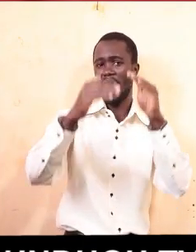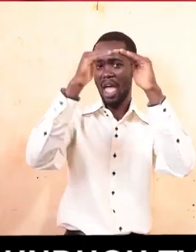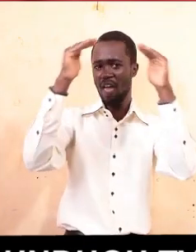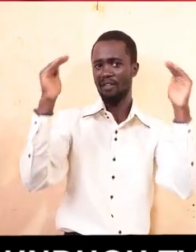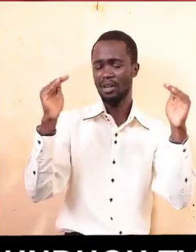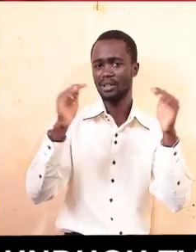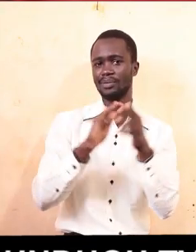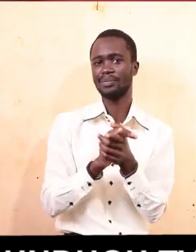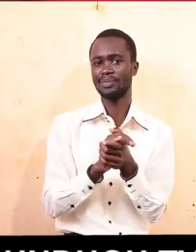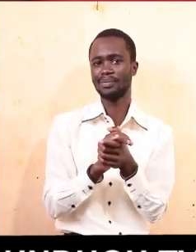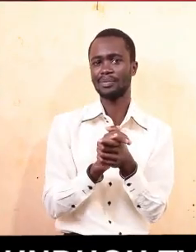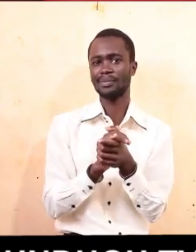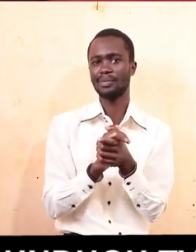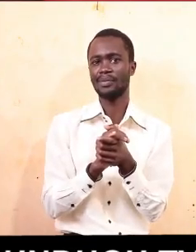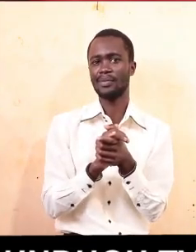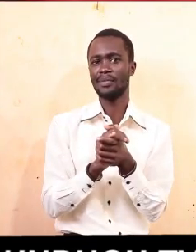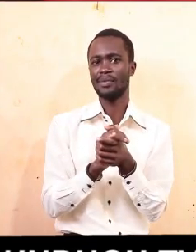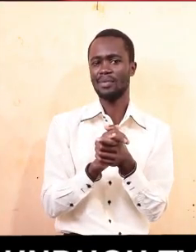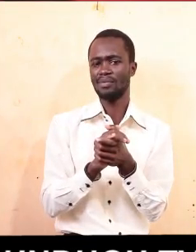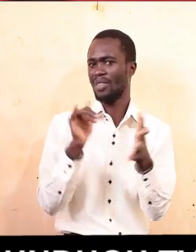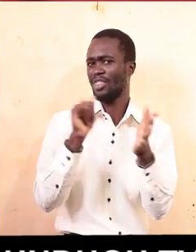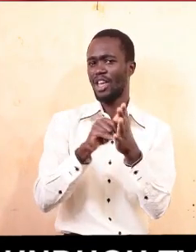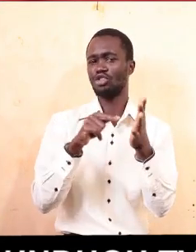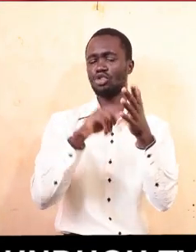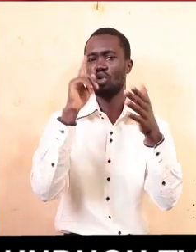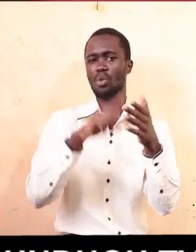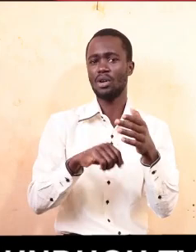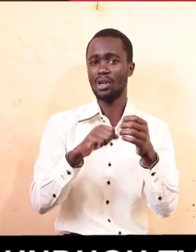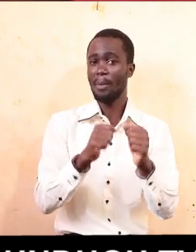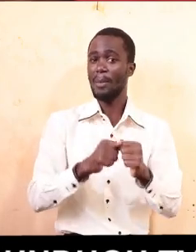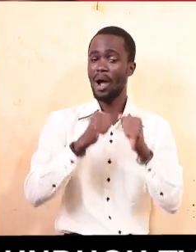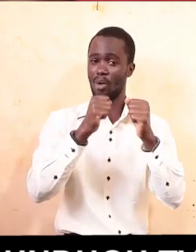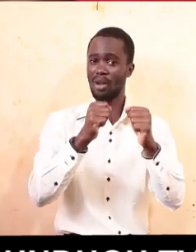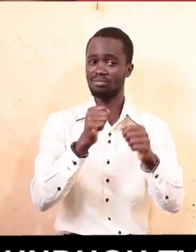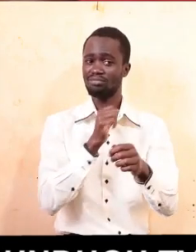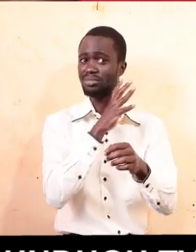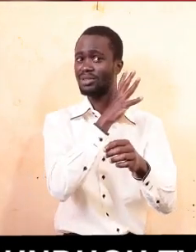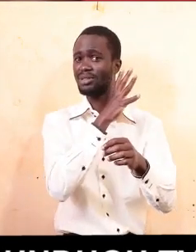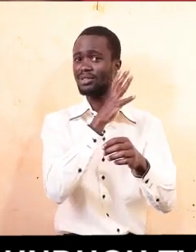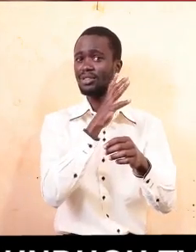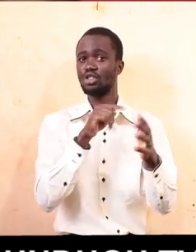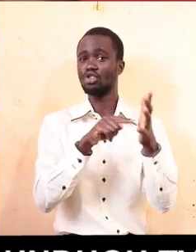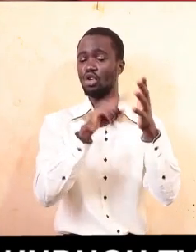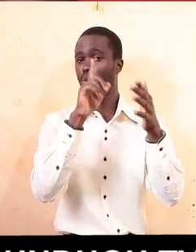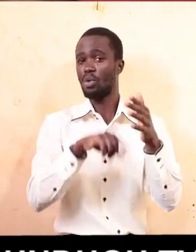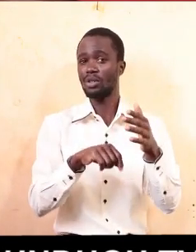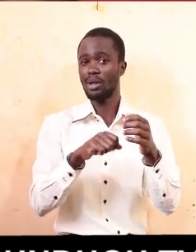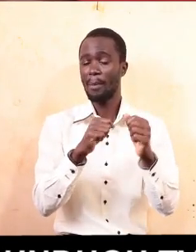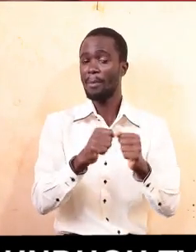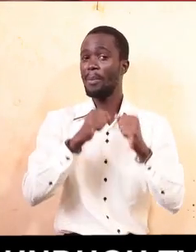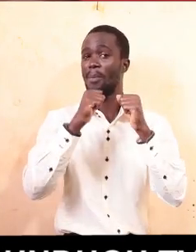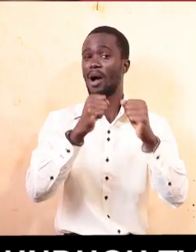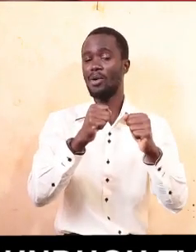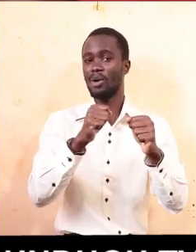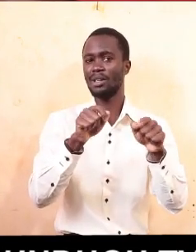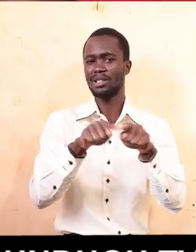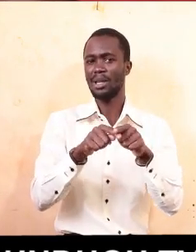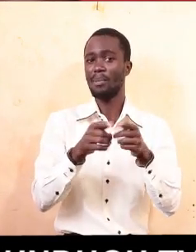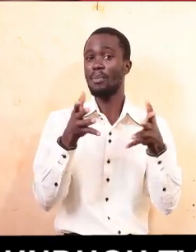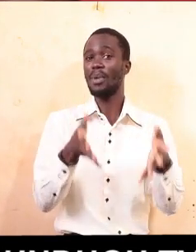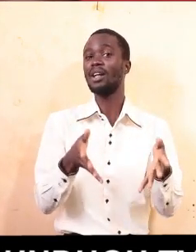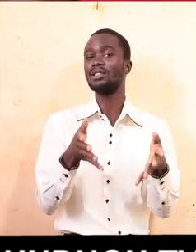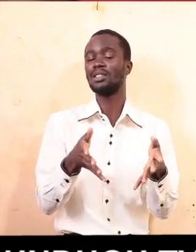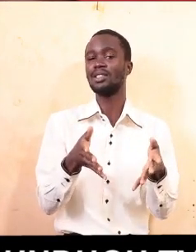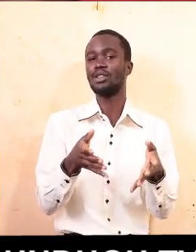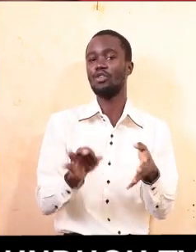hawa inaonyesha nini? Inaonyesha power. Ngurumo ni power, uwezo na presence